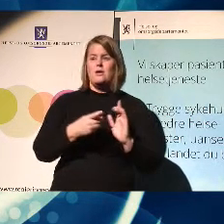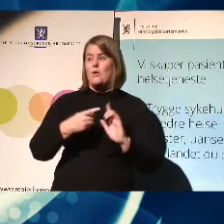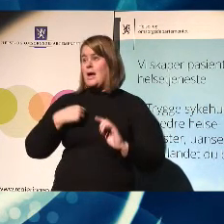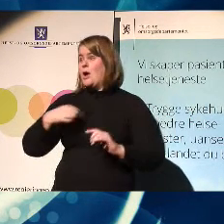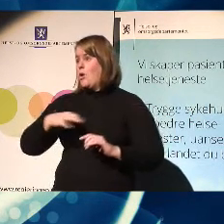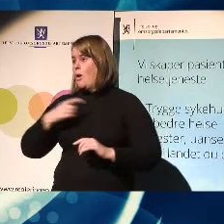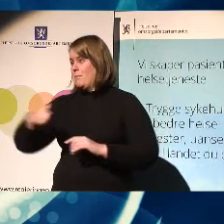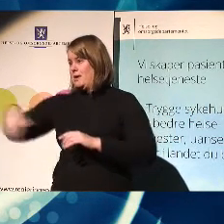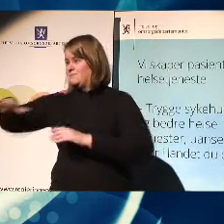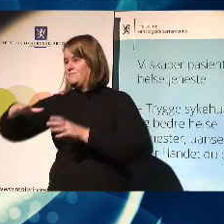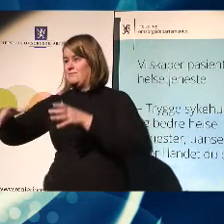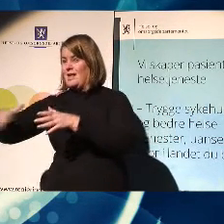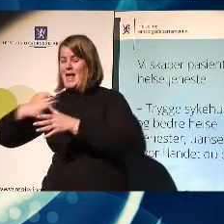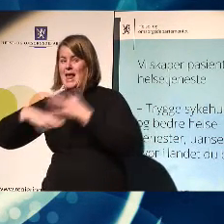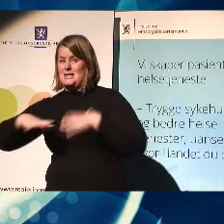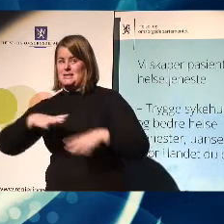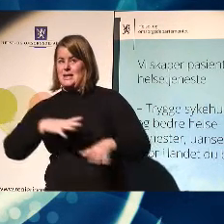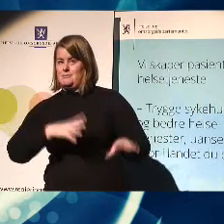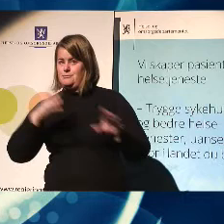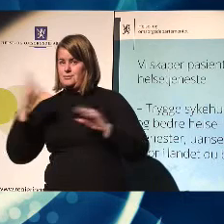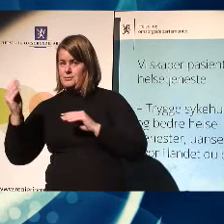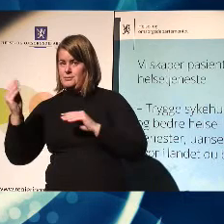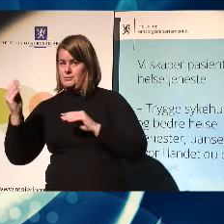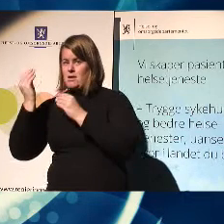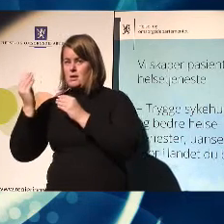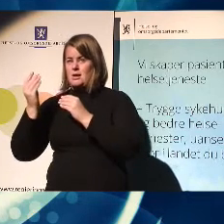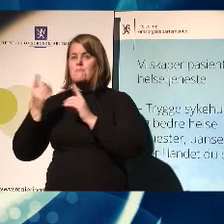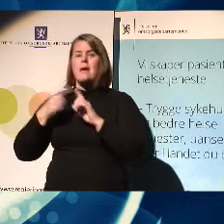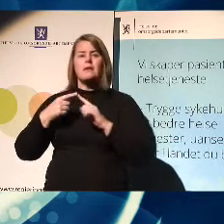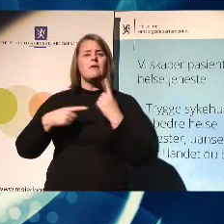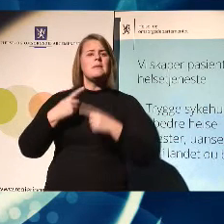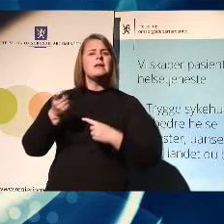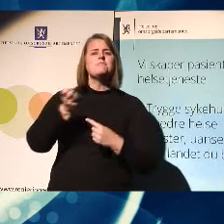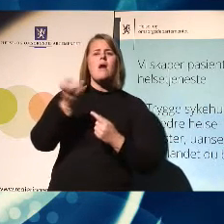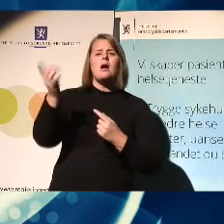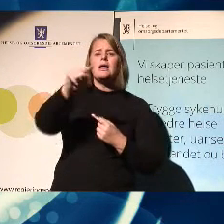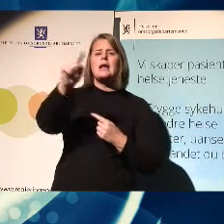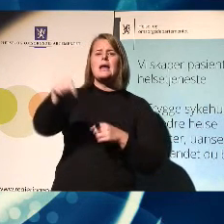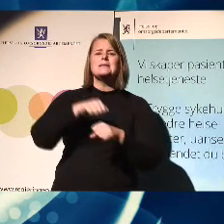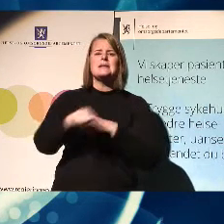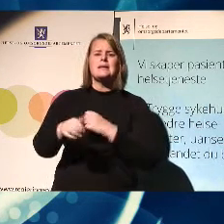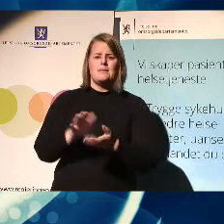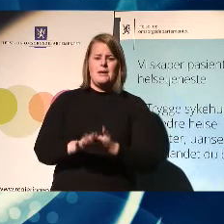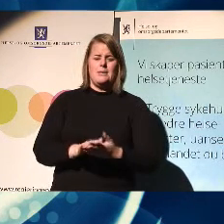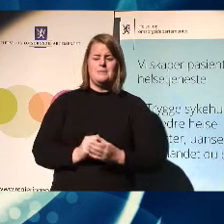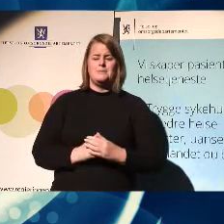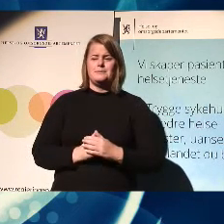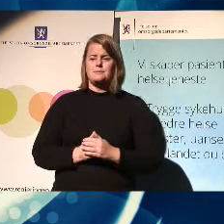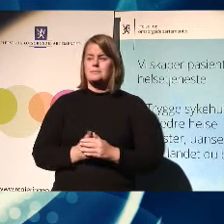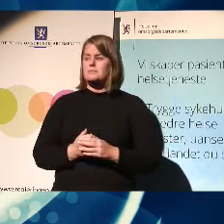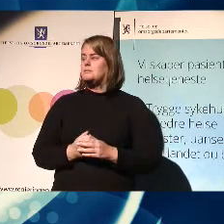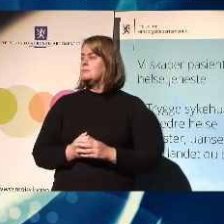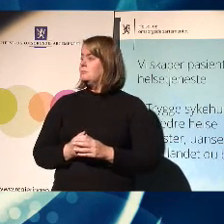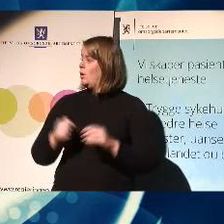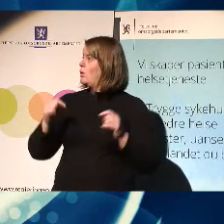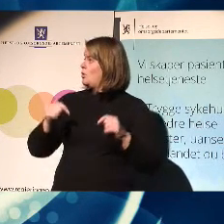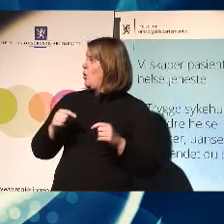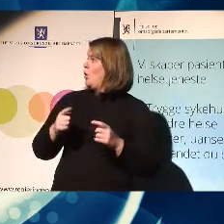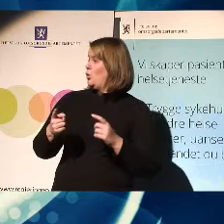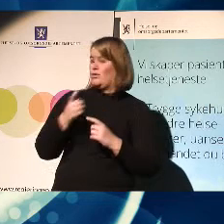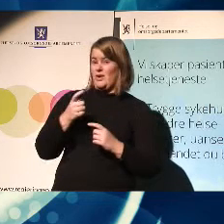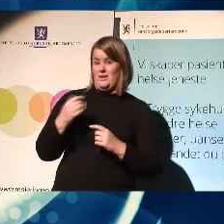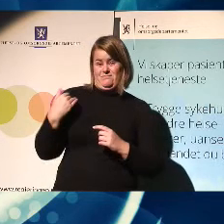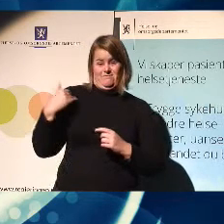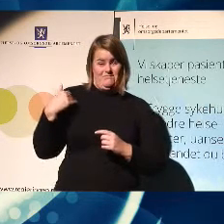som mange av oss fortsatt strever med. Og så jo også en liten utfordring her. Dette spørsmålet om det var en krise eller